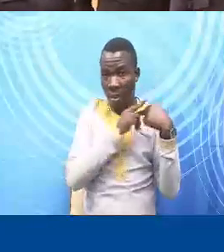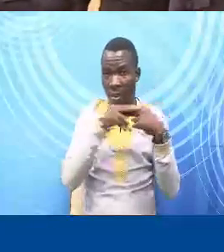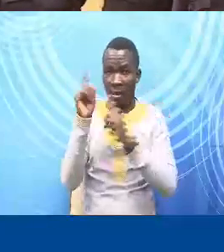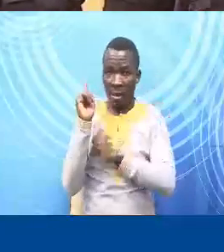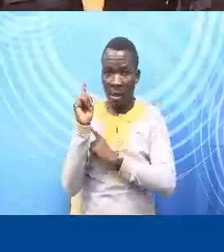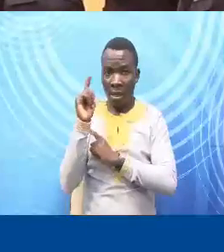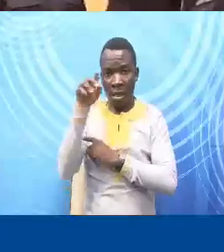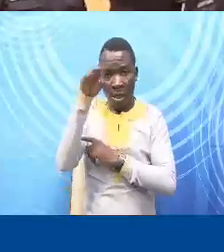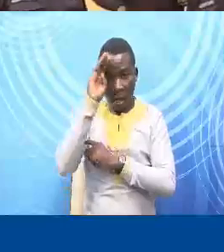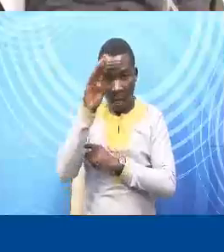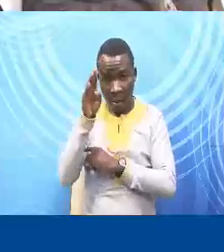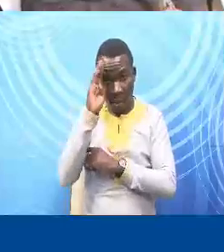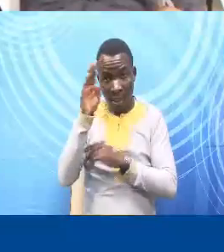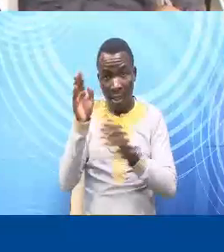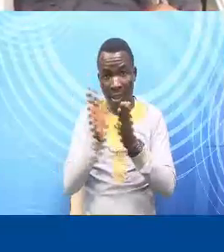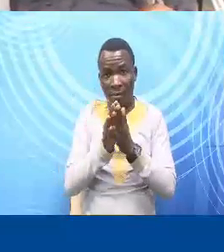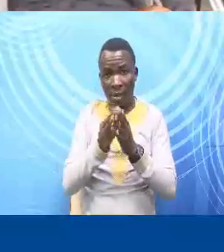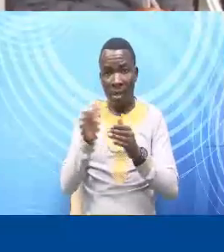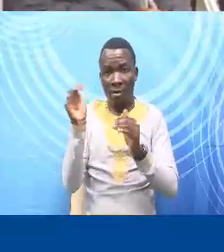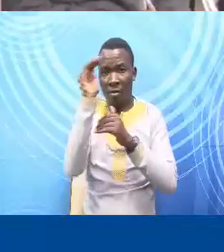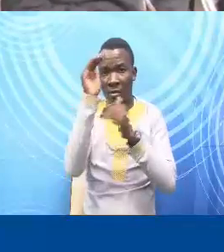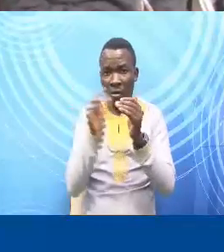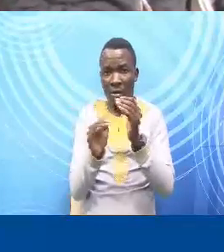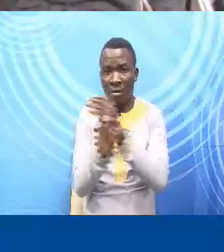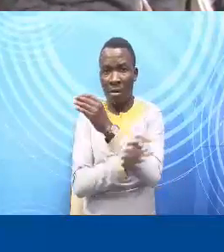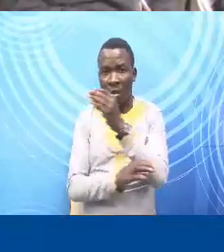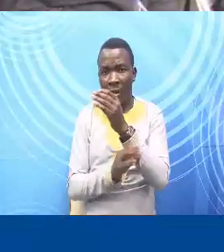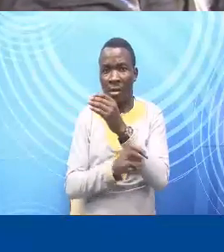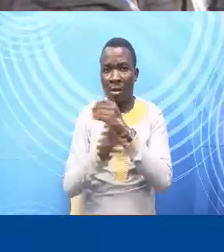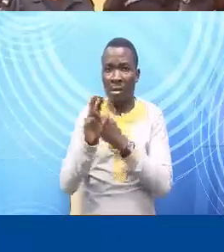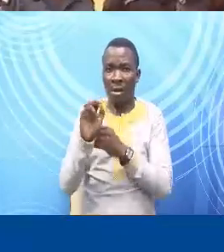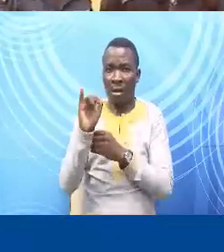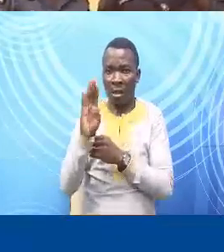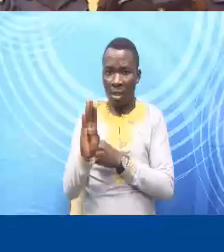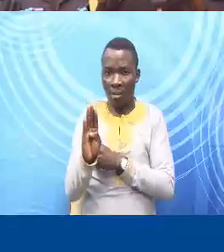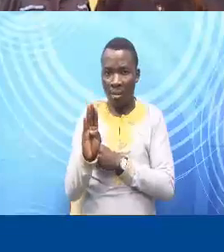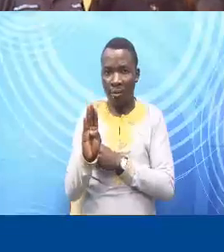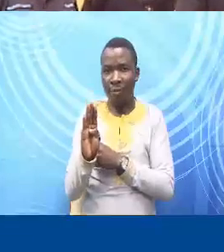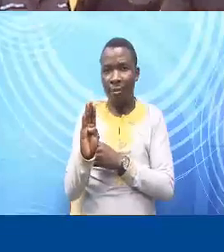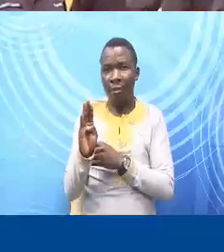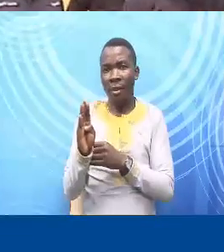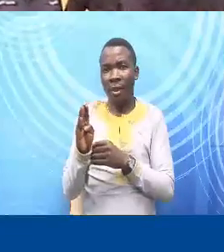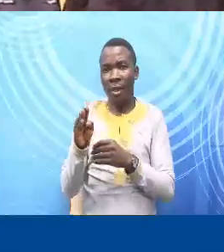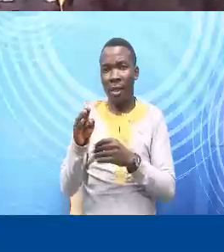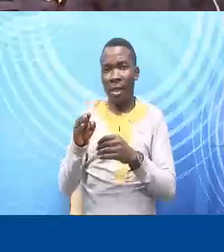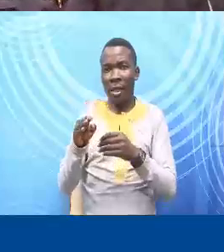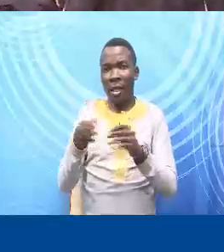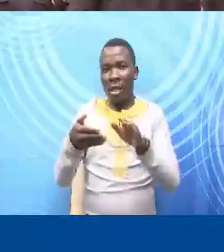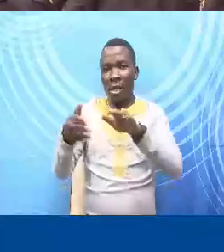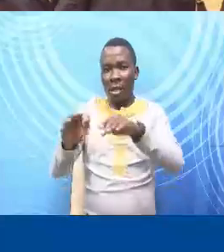ndetse n'abo muri NSS n'urwego rw'igihugu rw'ubugenzacyaha mu Rwanda RIB ku gicumbi cy'intwari i